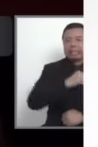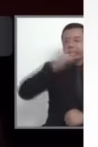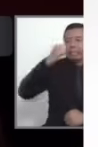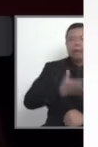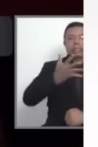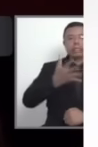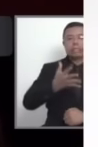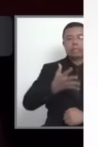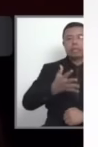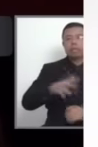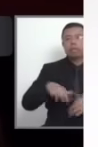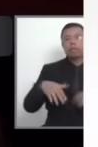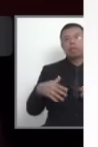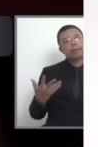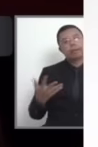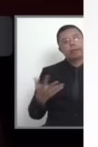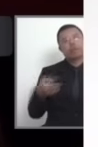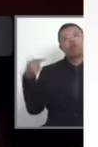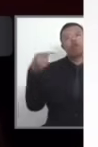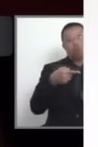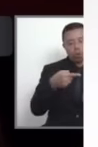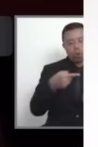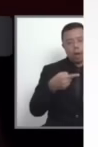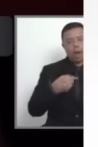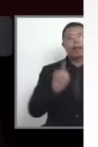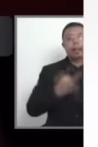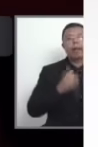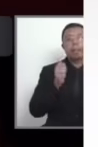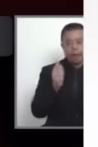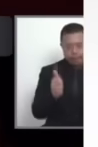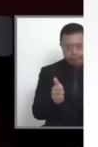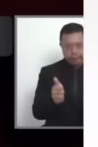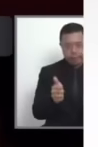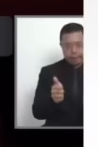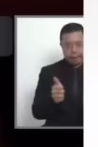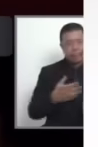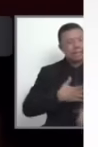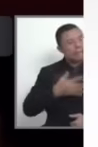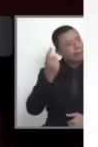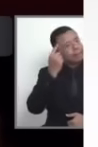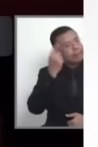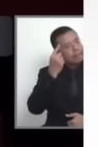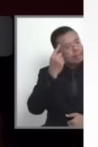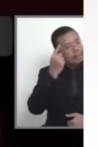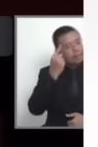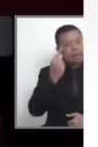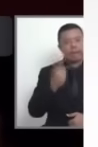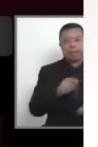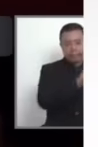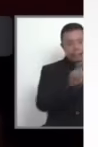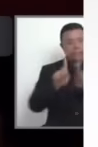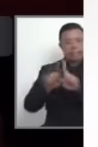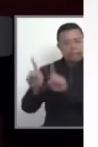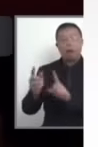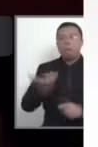pidato beliau yang menyebabkan bahwa ya berapa bulan ini melaksanakan kampanye yang penuh